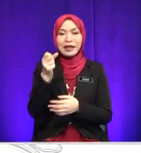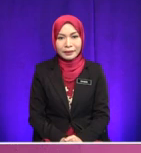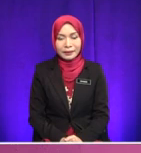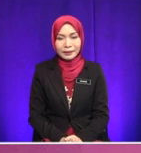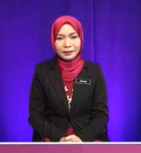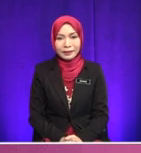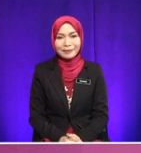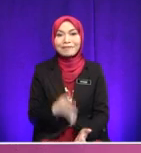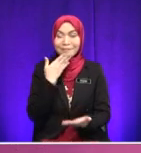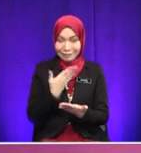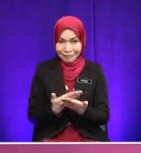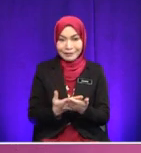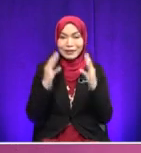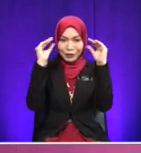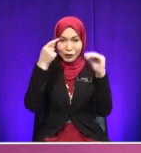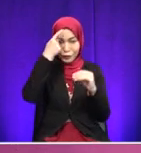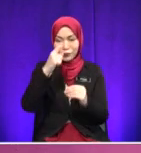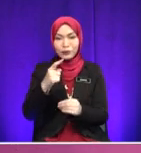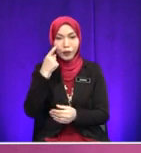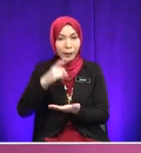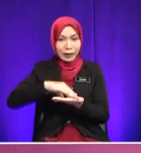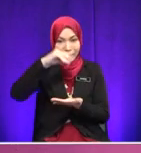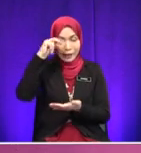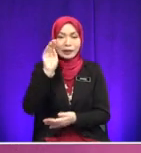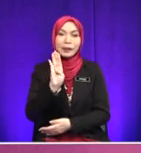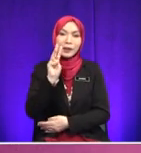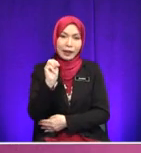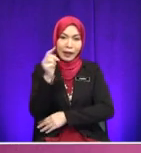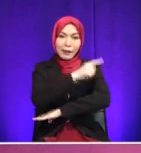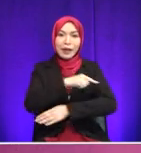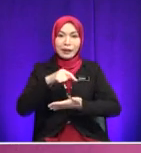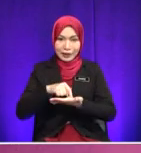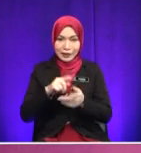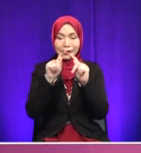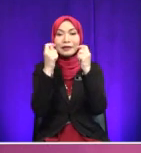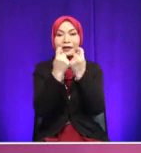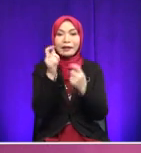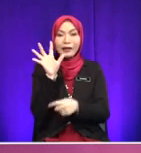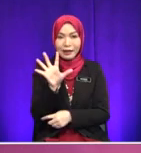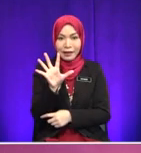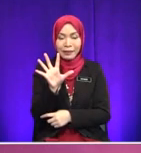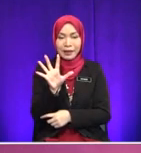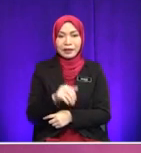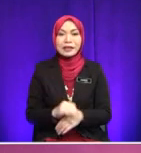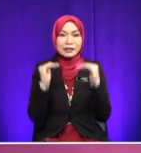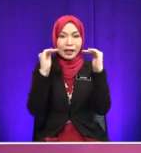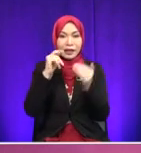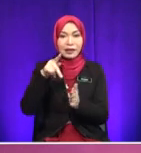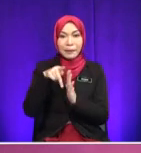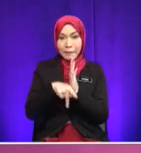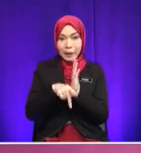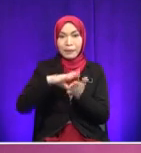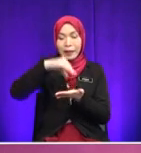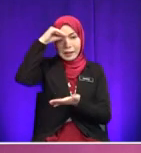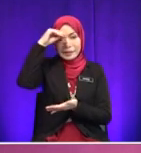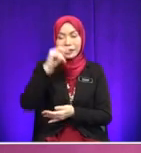pada hari ini. Baiklah, Cikgu, untuk mata pelajaran Bahasa Melayu pada hari ini, tingkatan 5, standard pembelajaran yang mungkin Cikgu nak kongsikan kepada murid-murid di rumah